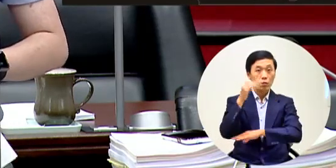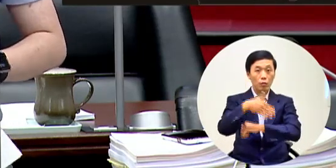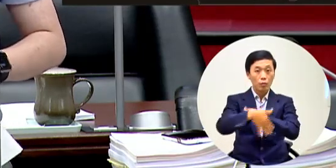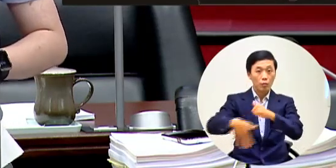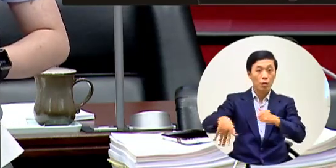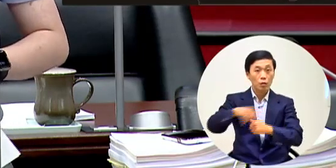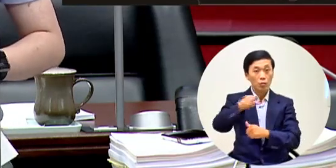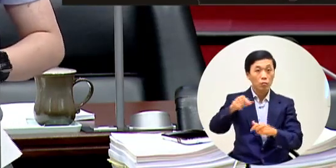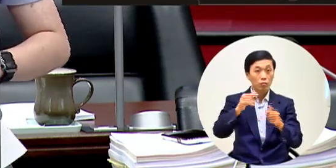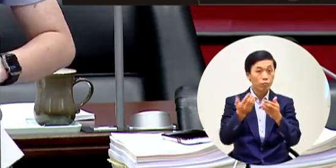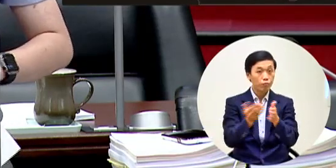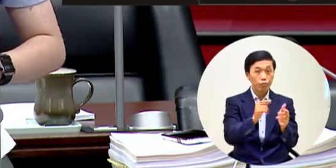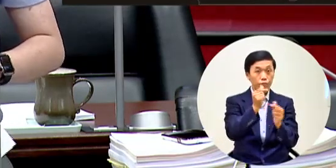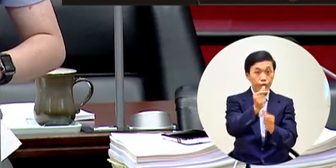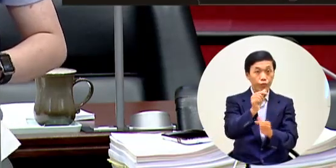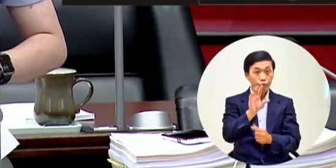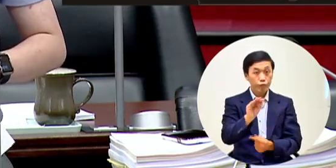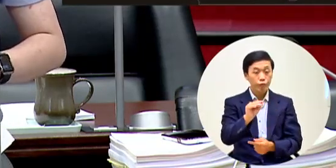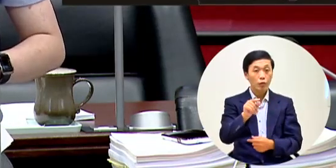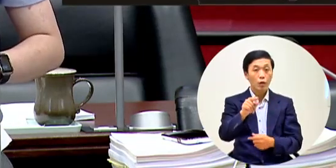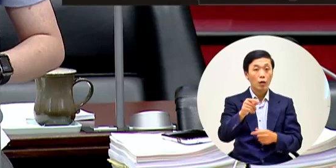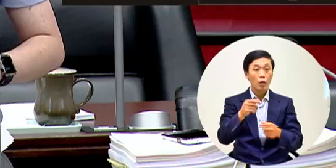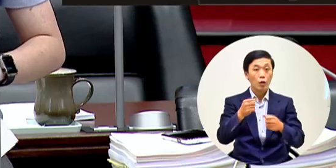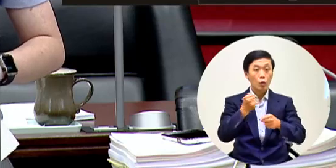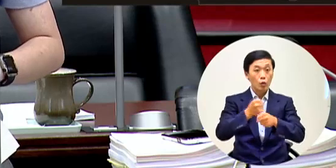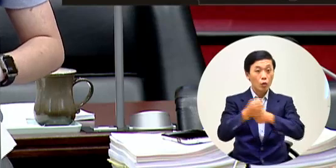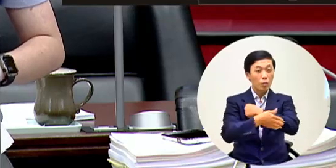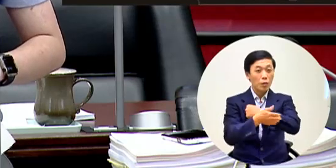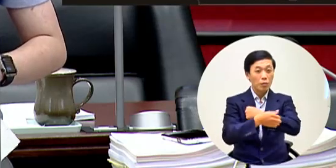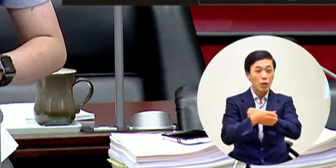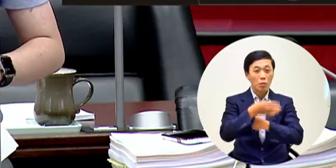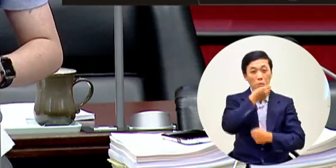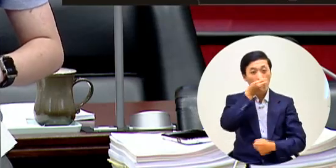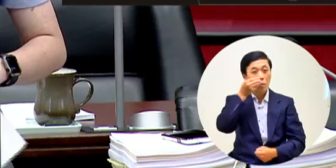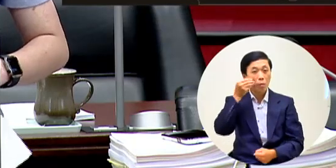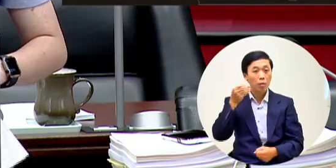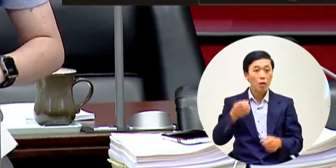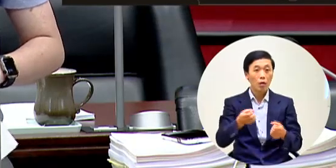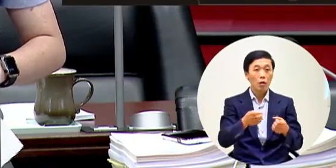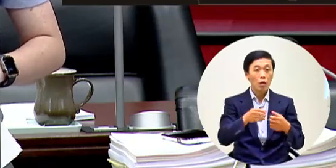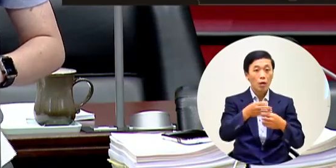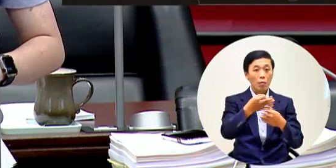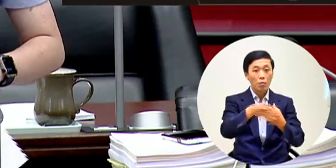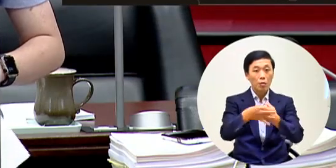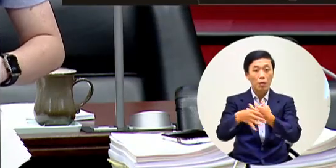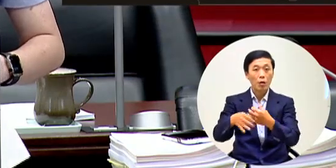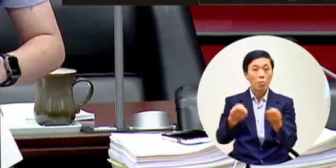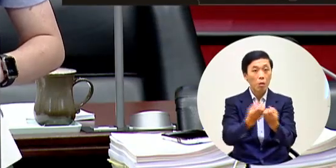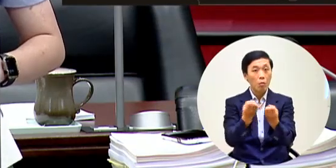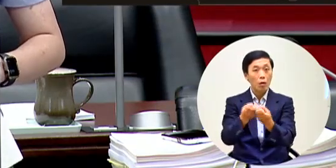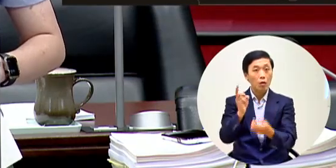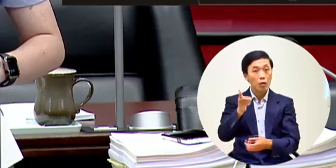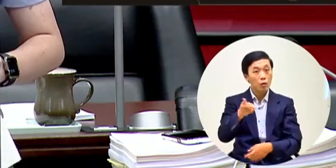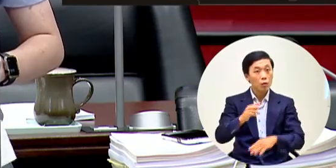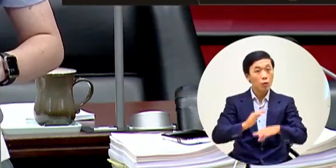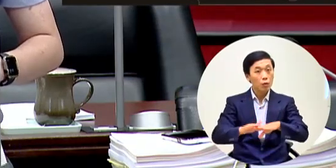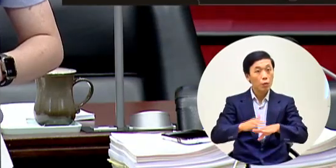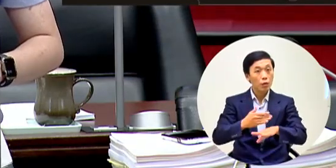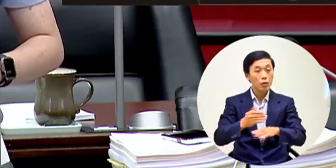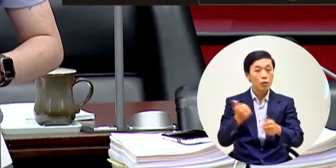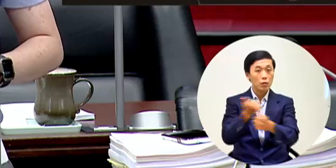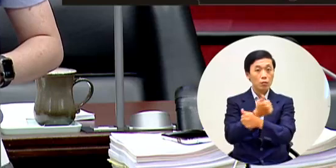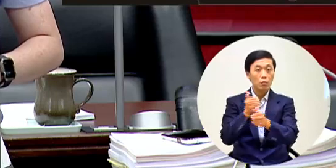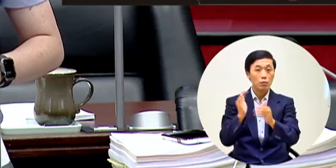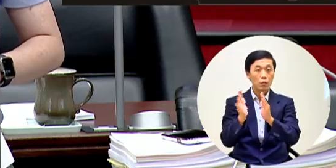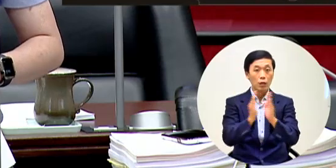备好啊？这些人为因素每个来发生，还是请代理局长答复一下，是不是在各位这